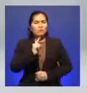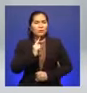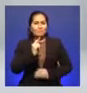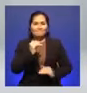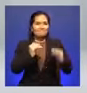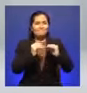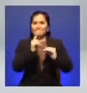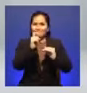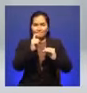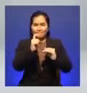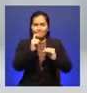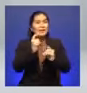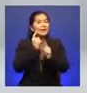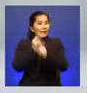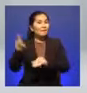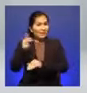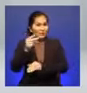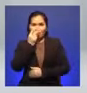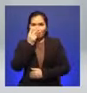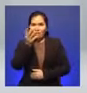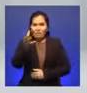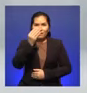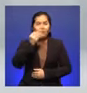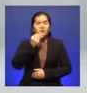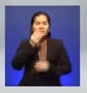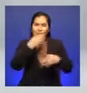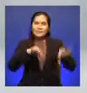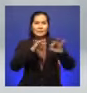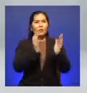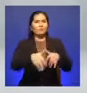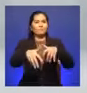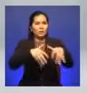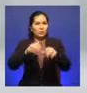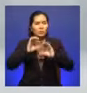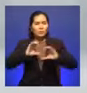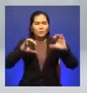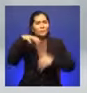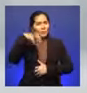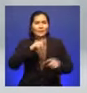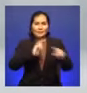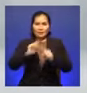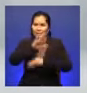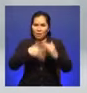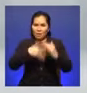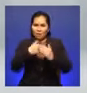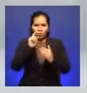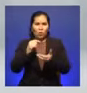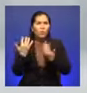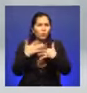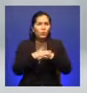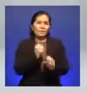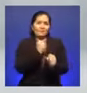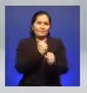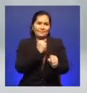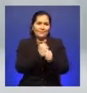ะคะแต่ในวิดิทัศน์ก็ฉายให้เห็นแล้วว่าภาคประชาสังคมและหน่วยงานภาครัฐที่มีส่วนเกี่ยวข้องกับการพัฒนาคุณ